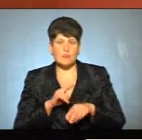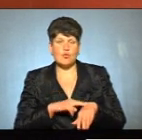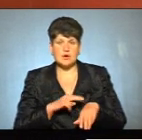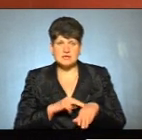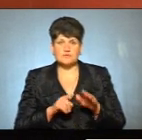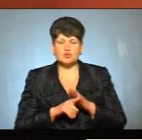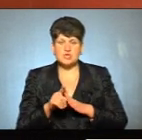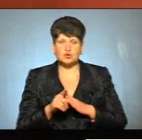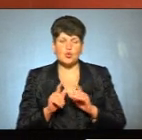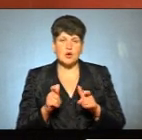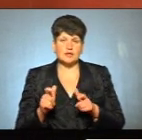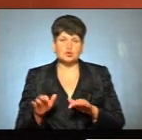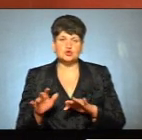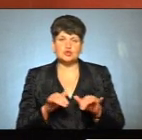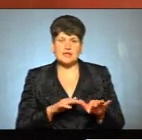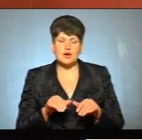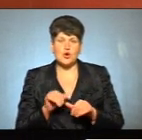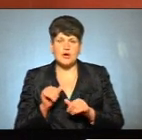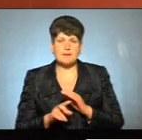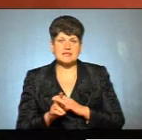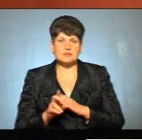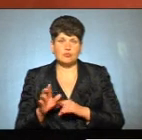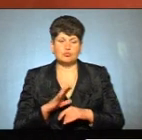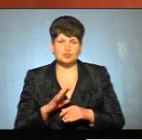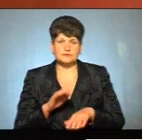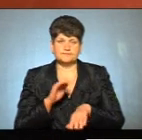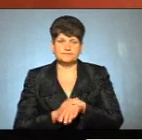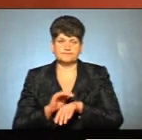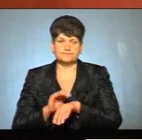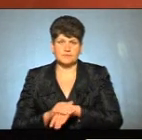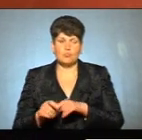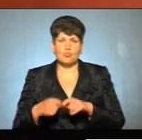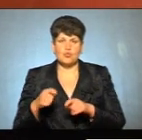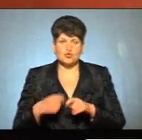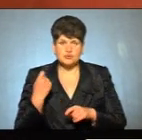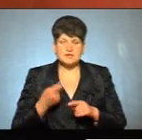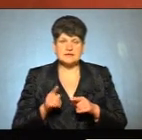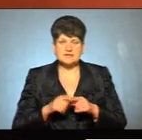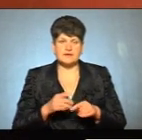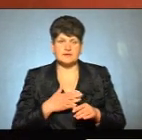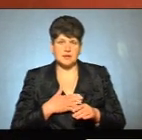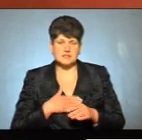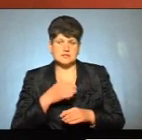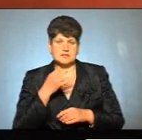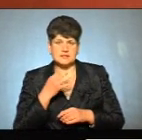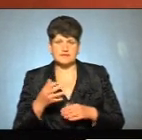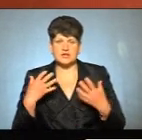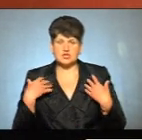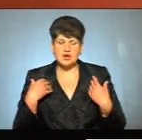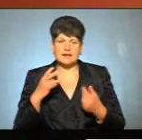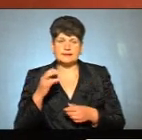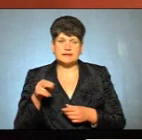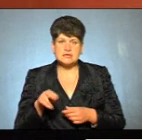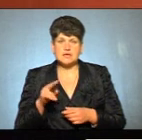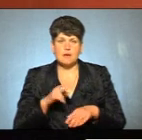початку карантину щодо діяльності окремих церков були зафіксовані певні порушення. Про це у нашій студії заявив начальник Нацполіції в